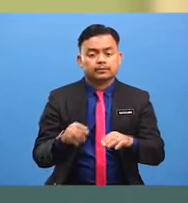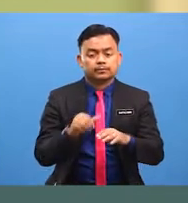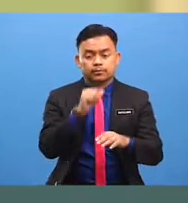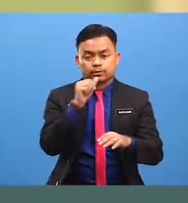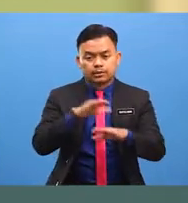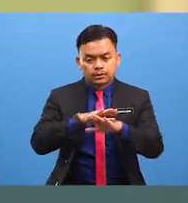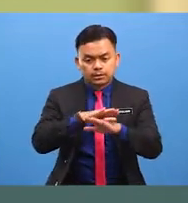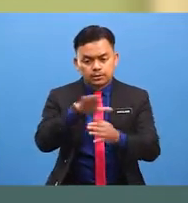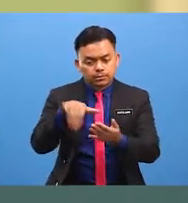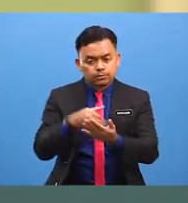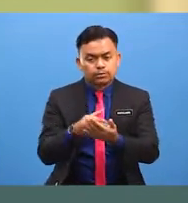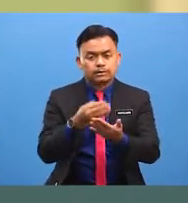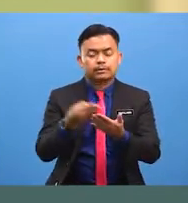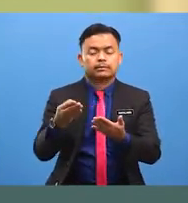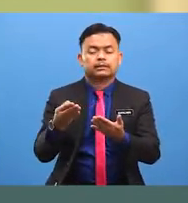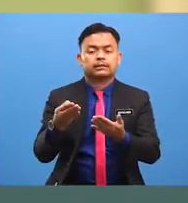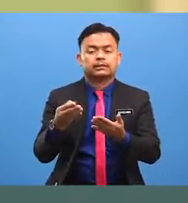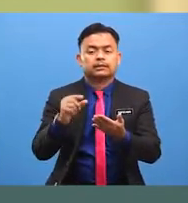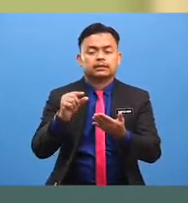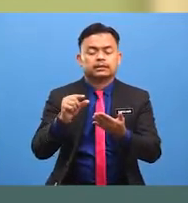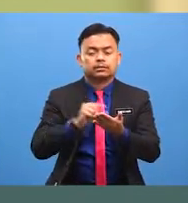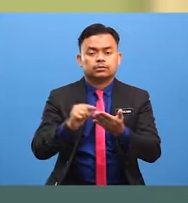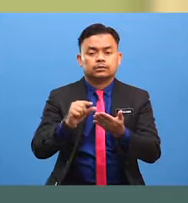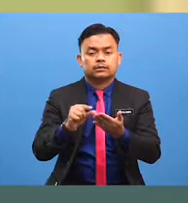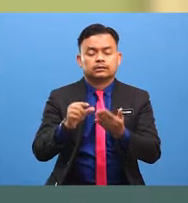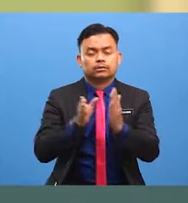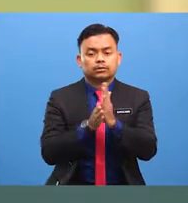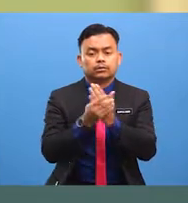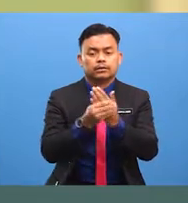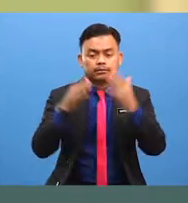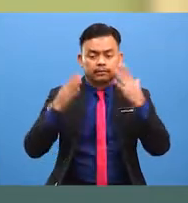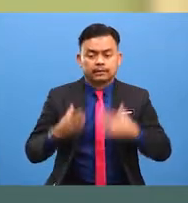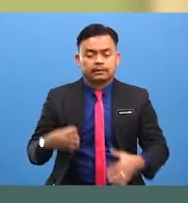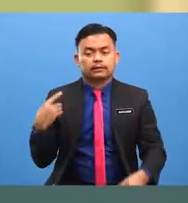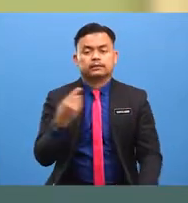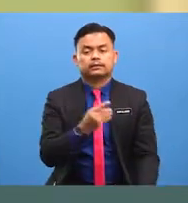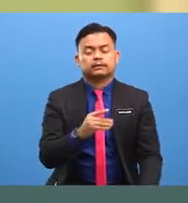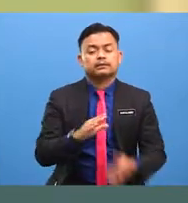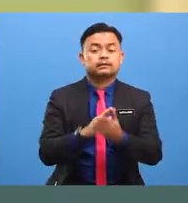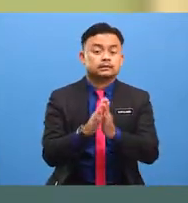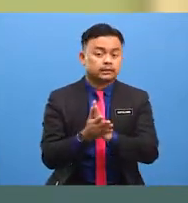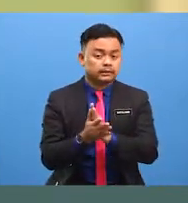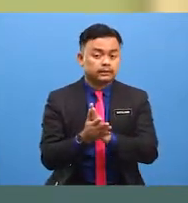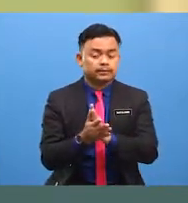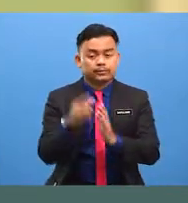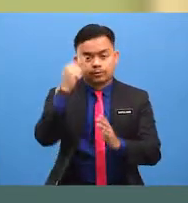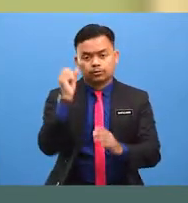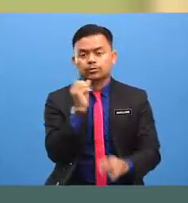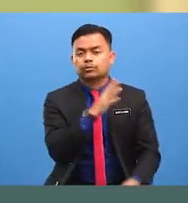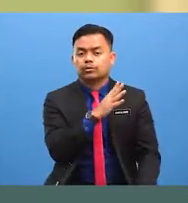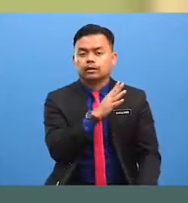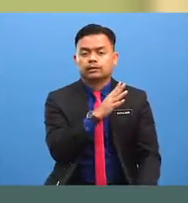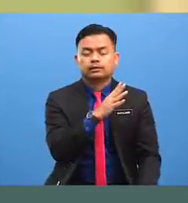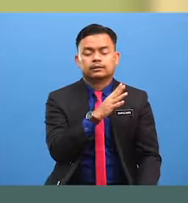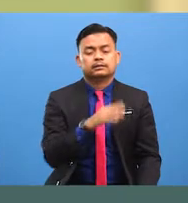digunakan oleh badan kita. Jadi, untuk membuangnya, ia dikeluarkan melalui